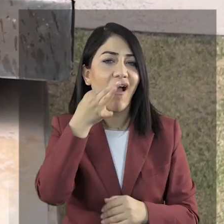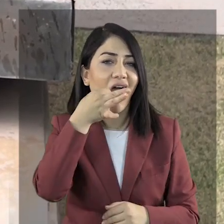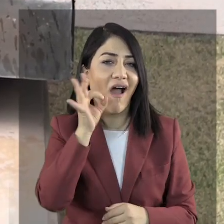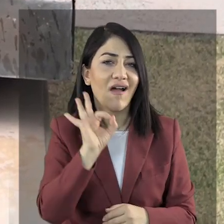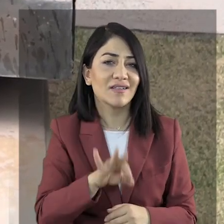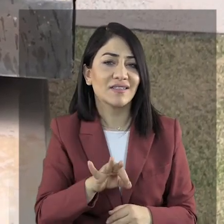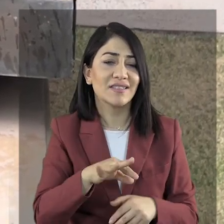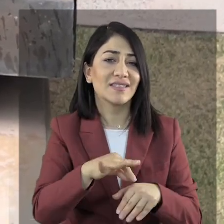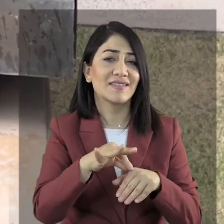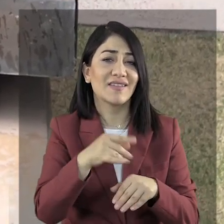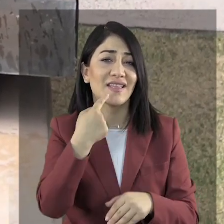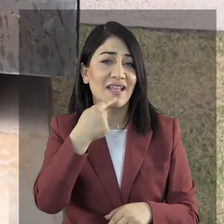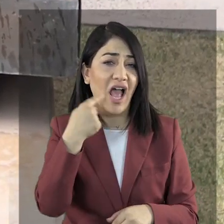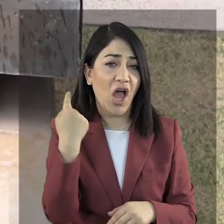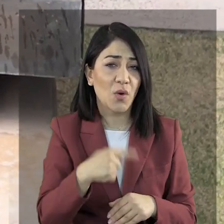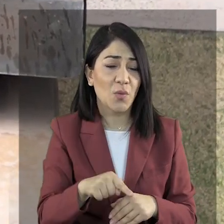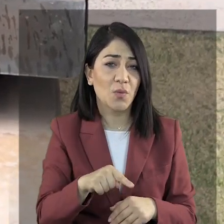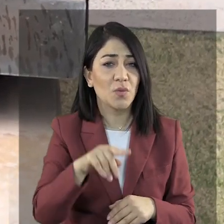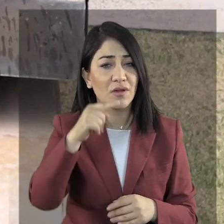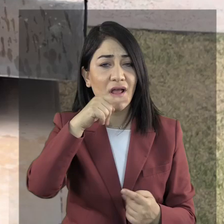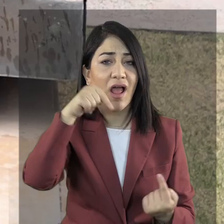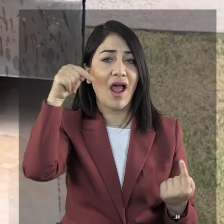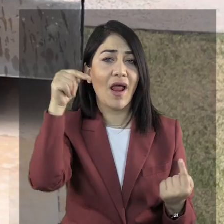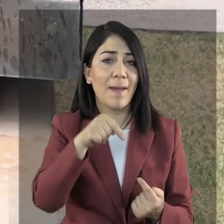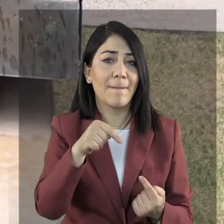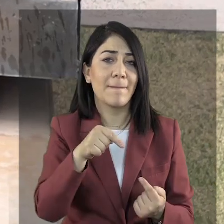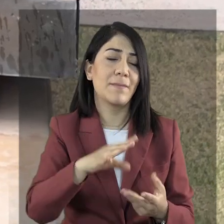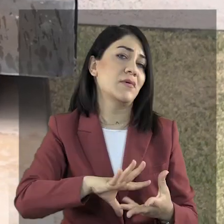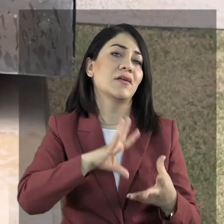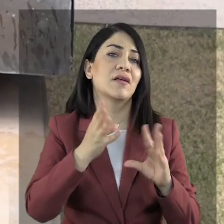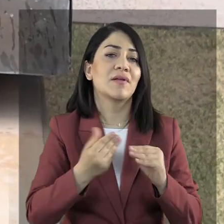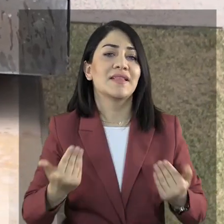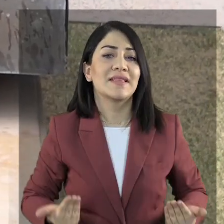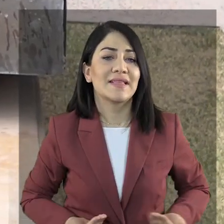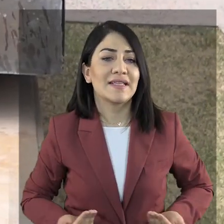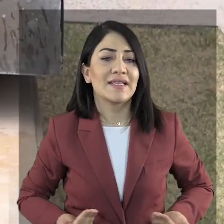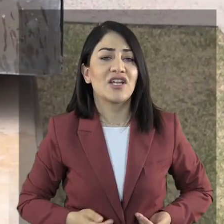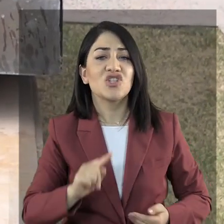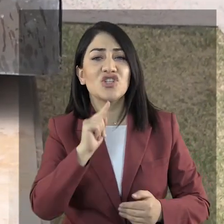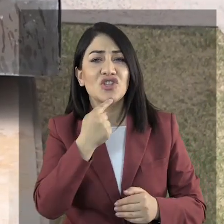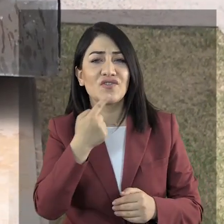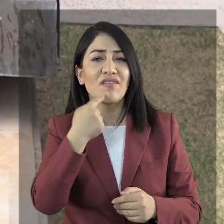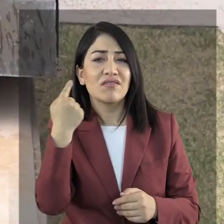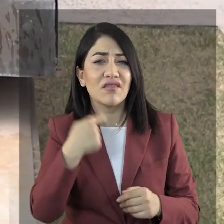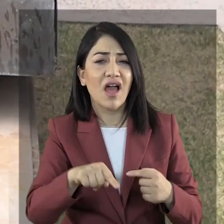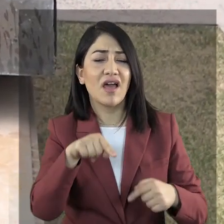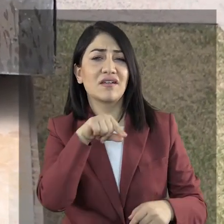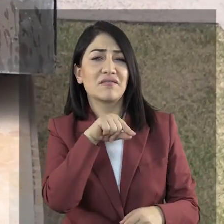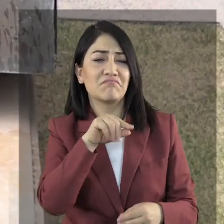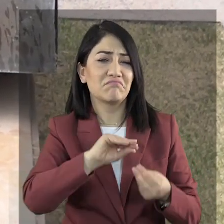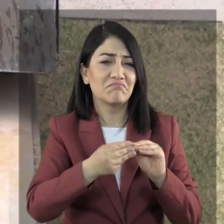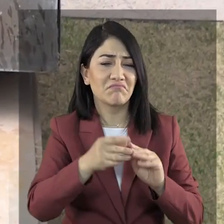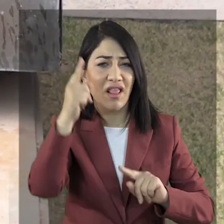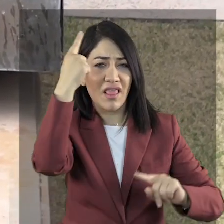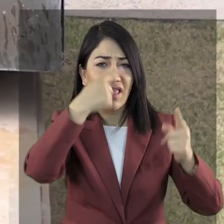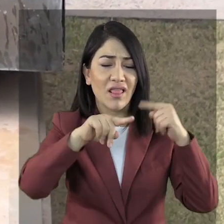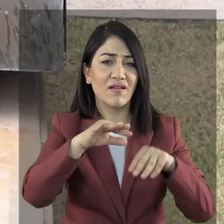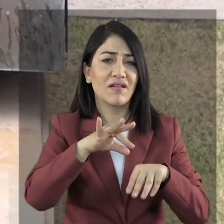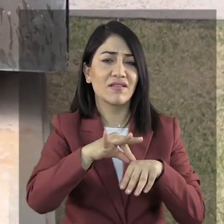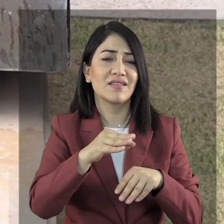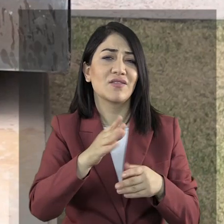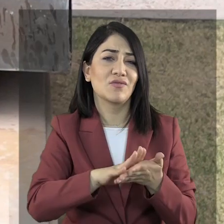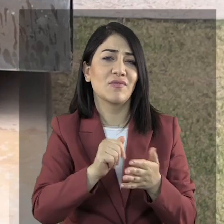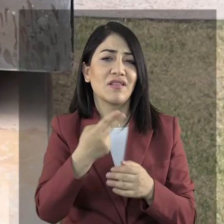քաղցեր։ Այս կեղևի դառնությունը իմ կարծիքով բնութագրում է ընդհանրապես կյանքի դժվարությունները, կյանքի դառնությունները, փորձությունները,